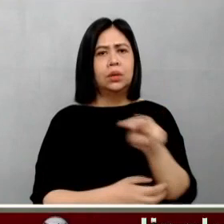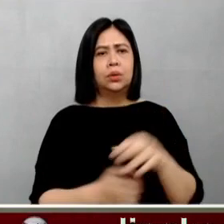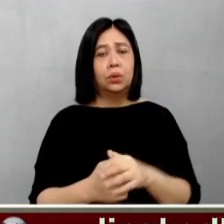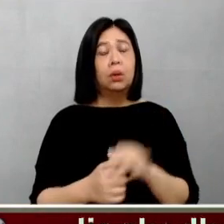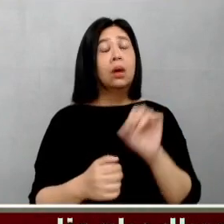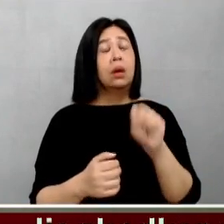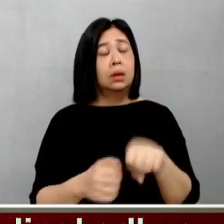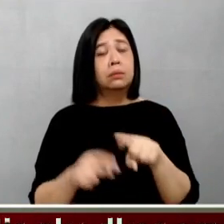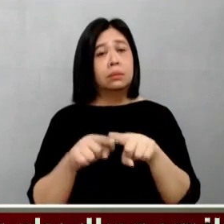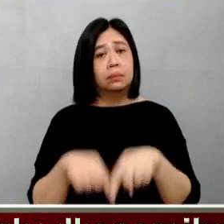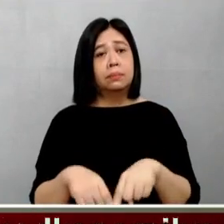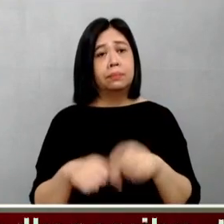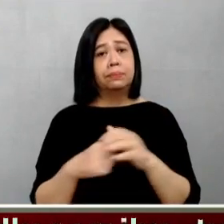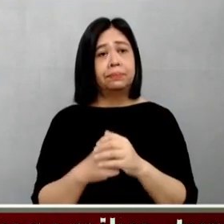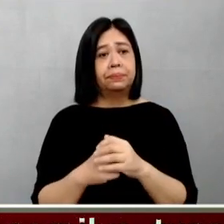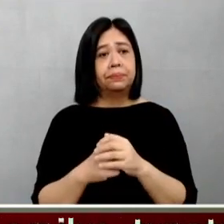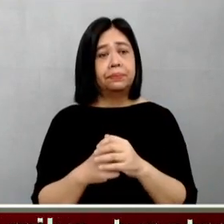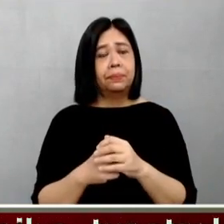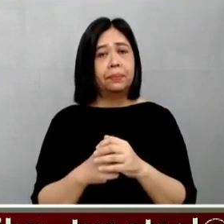rin talaga sa